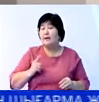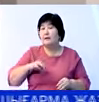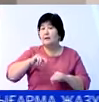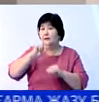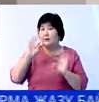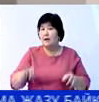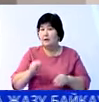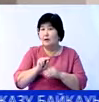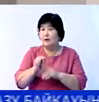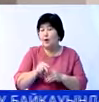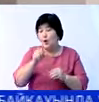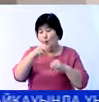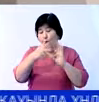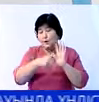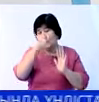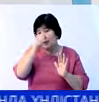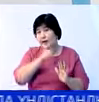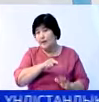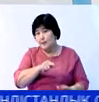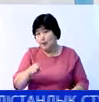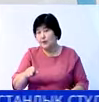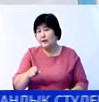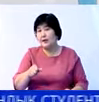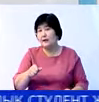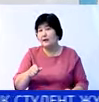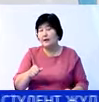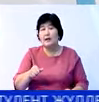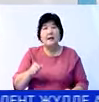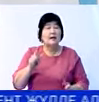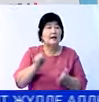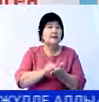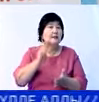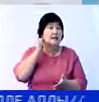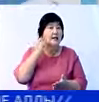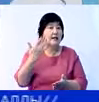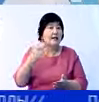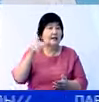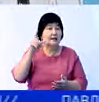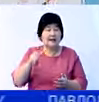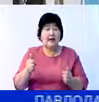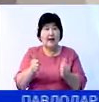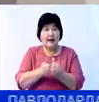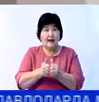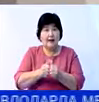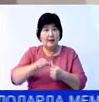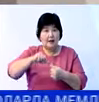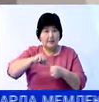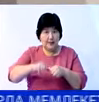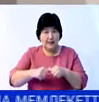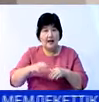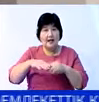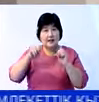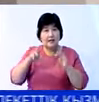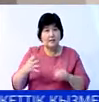келіп 18 ай бойынша зейнет жасына келген адамның қасына белгіленеді, тәжірибесін